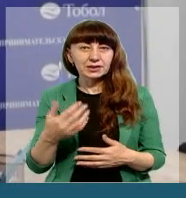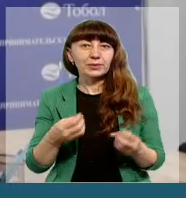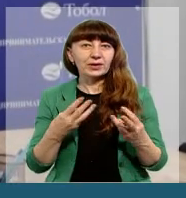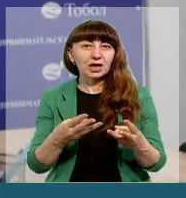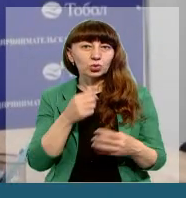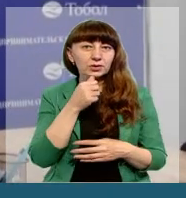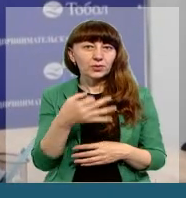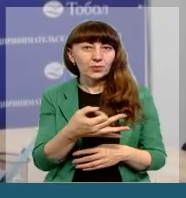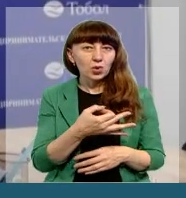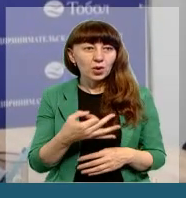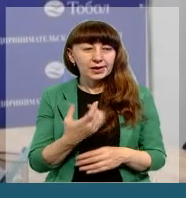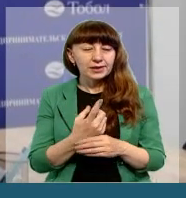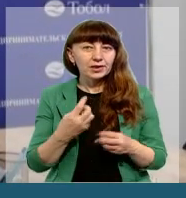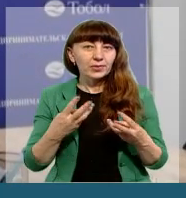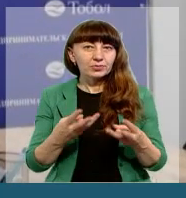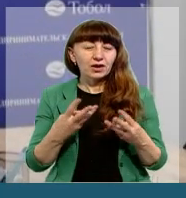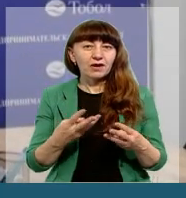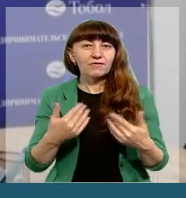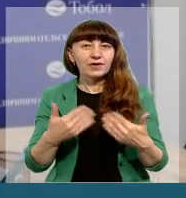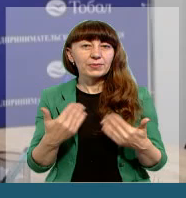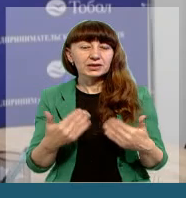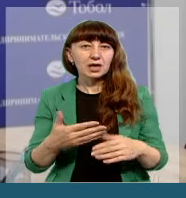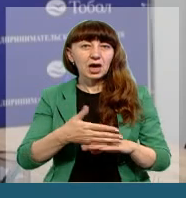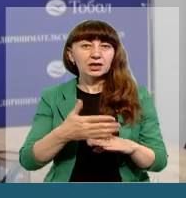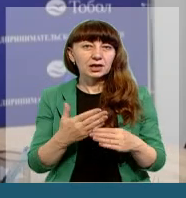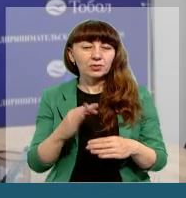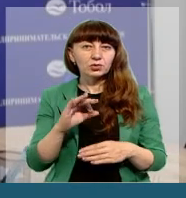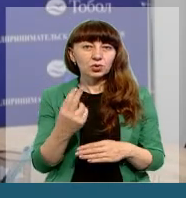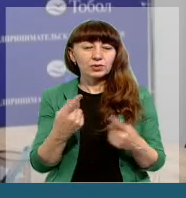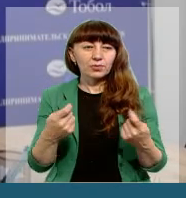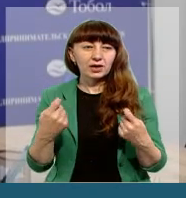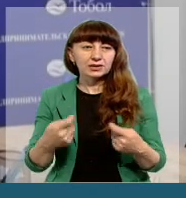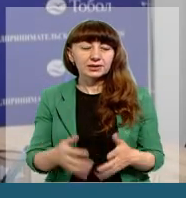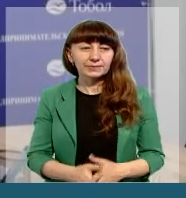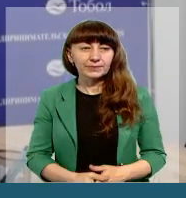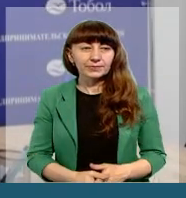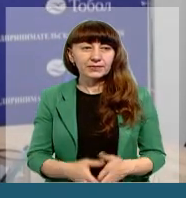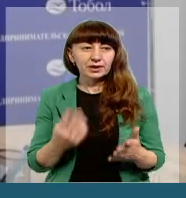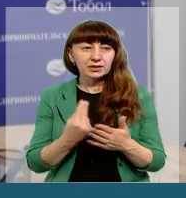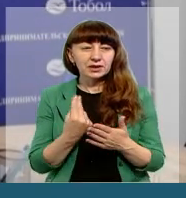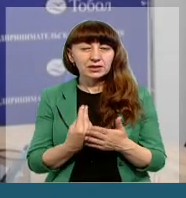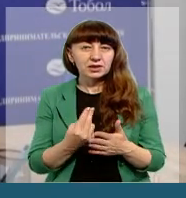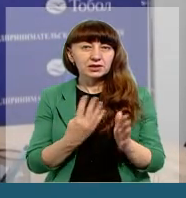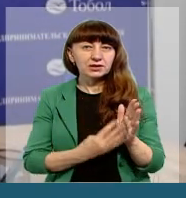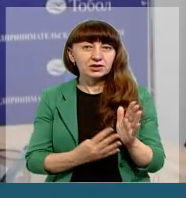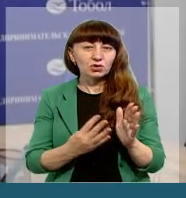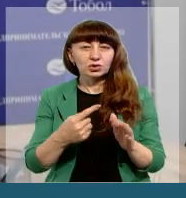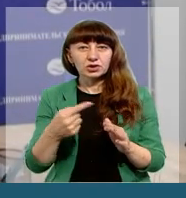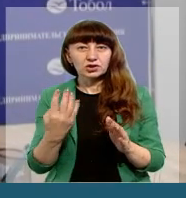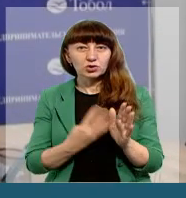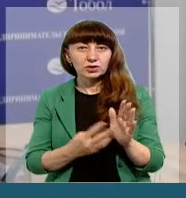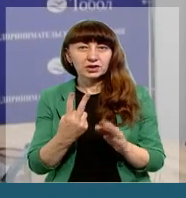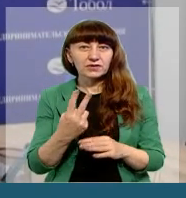области. Данные предприятия выпекают социальный хлеб для реализации в торговой сети, где конечная цена хлеба составляет 90-92